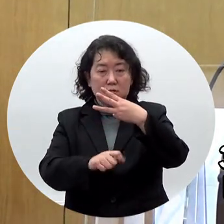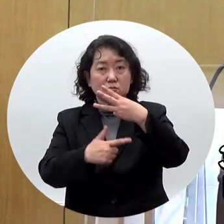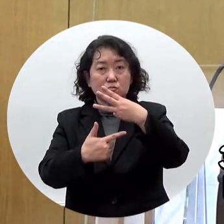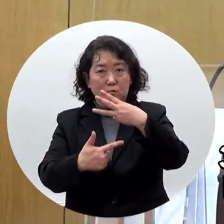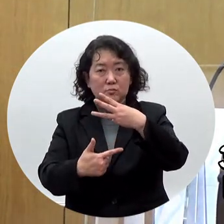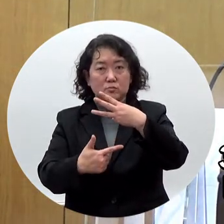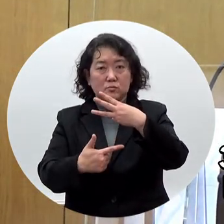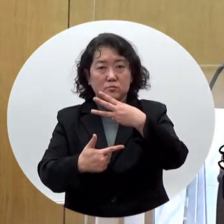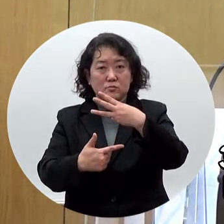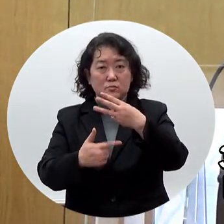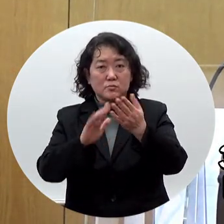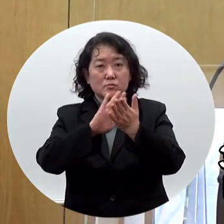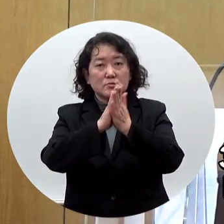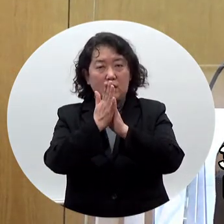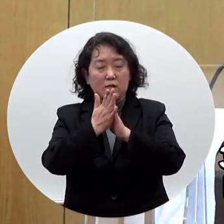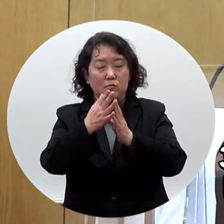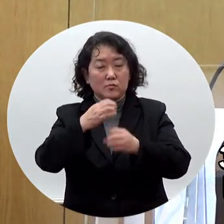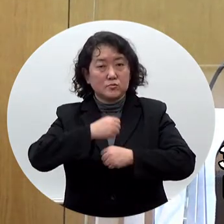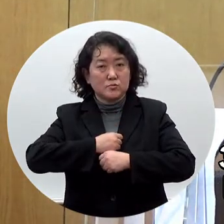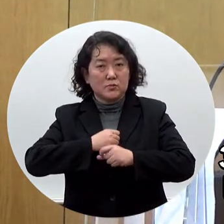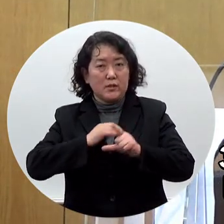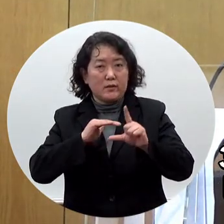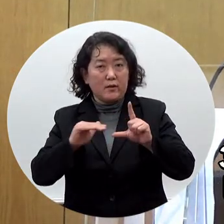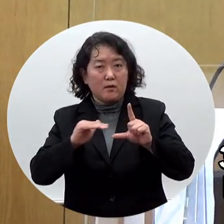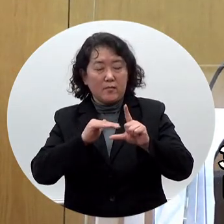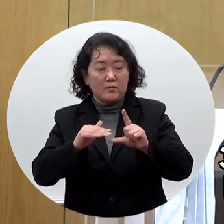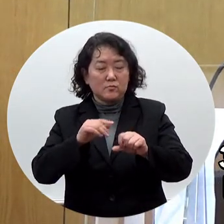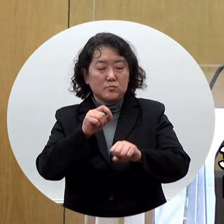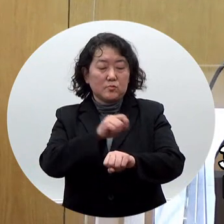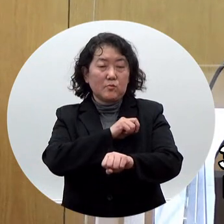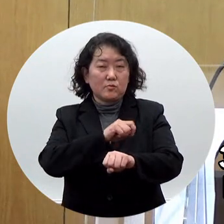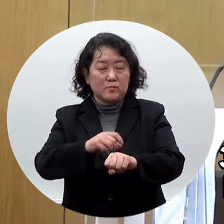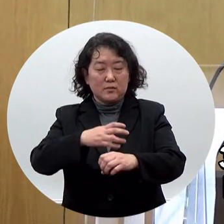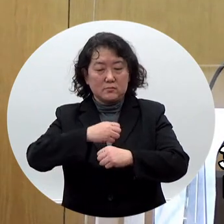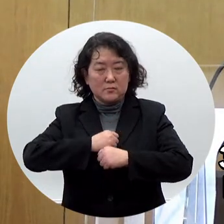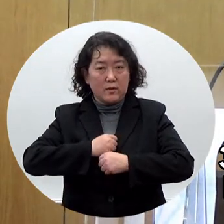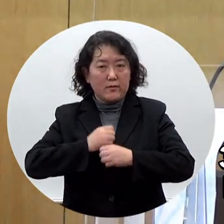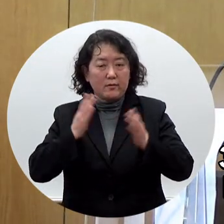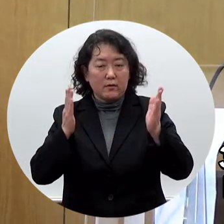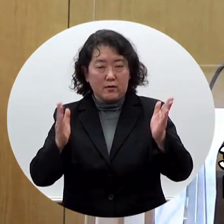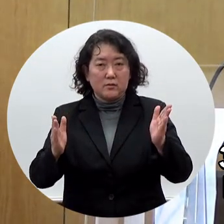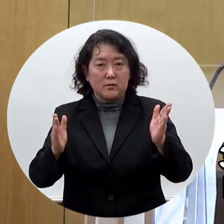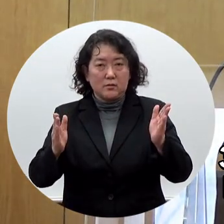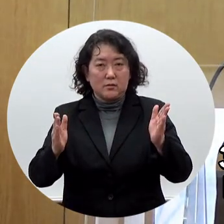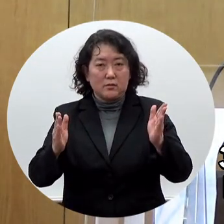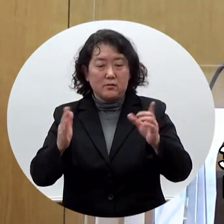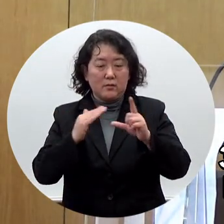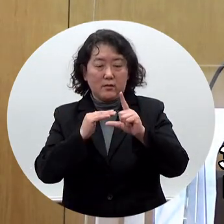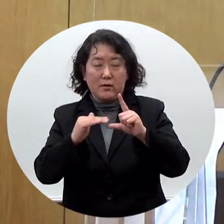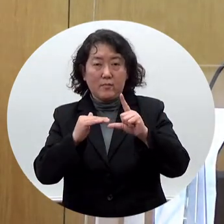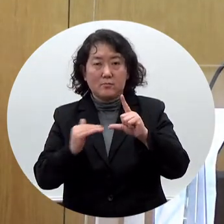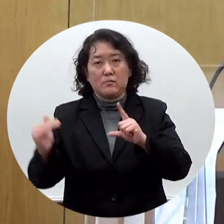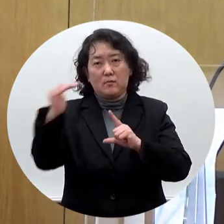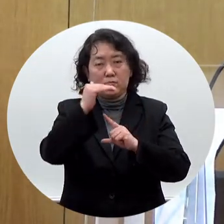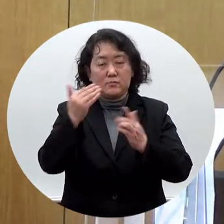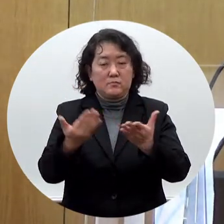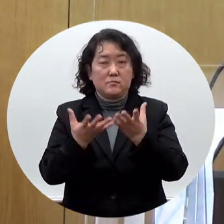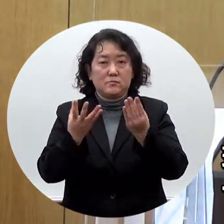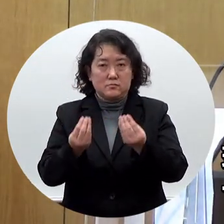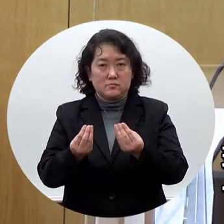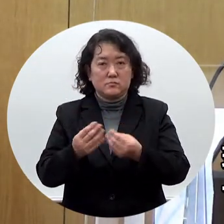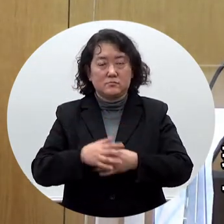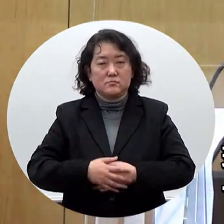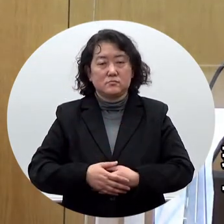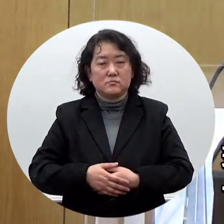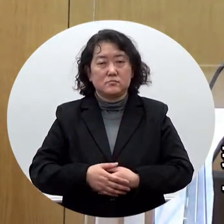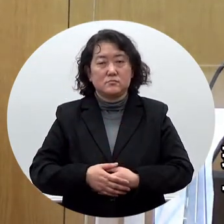には県の警戒レベルが特別警戒期間に切り替わりました。